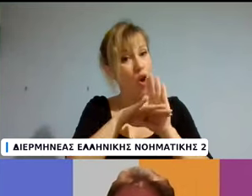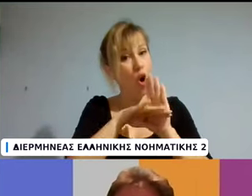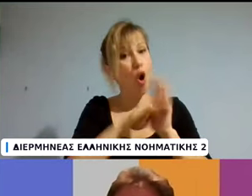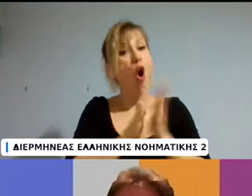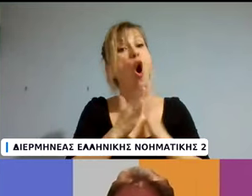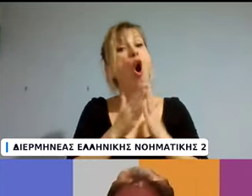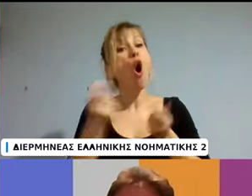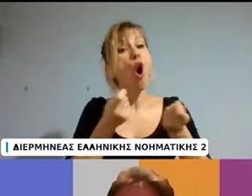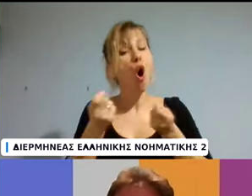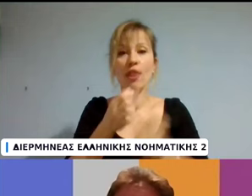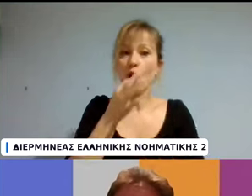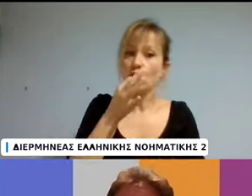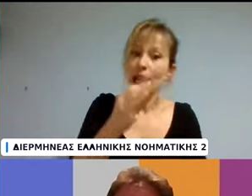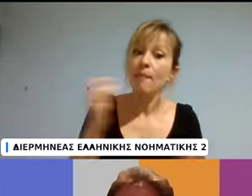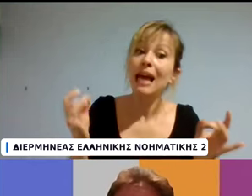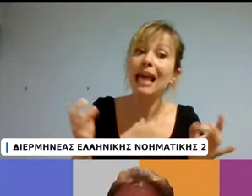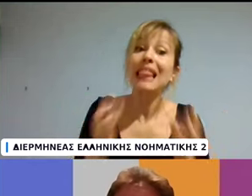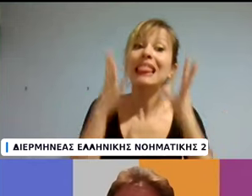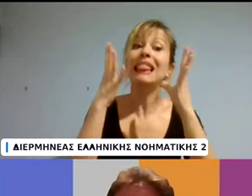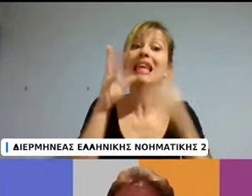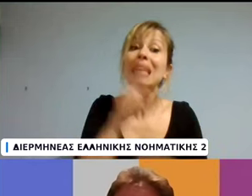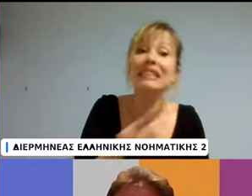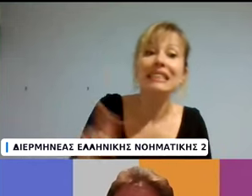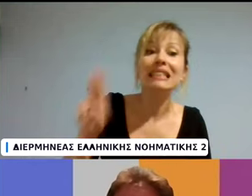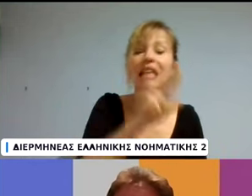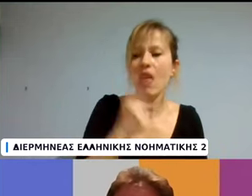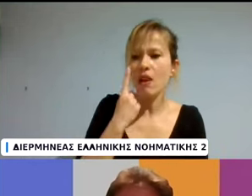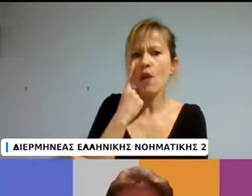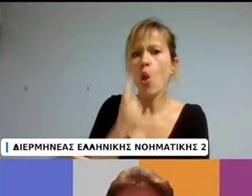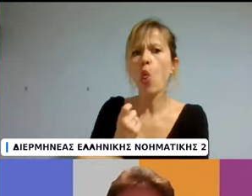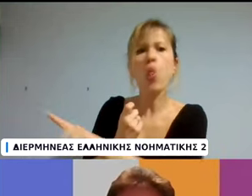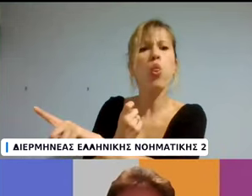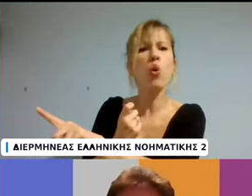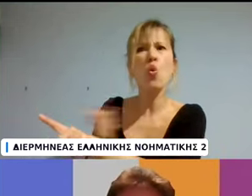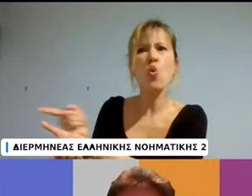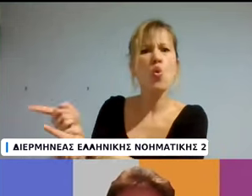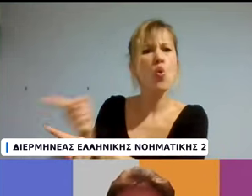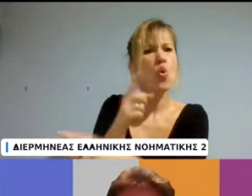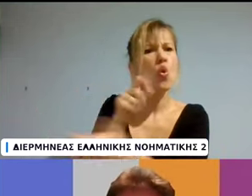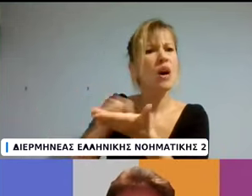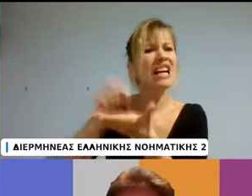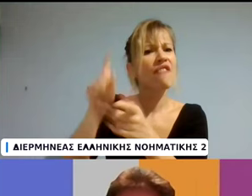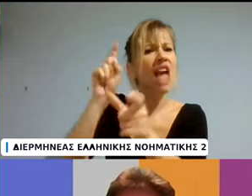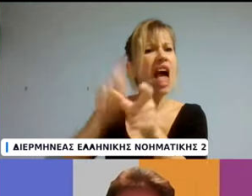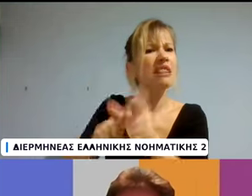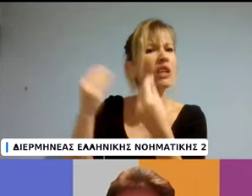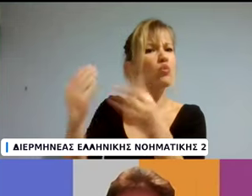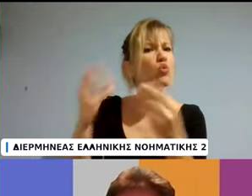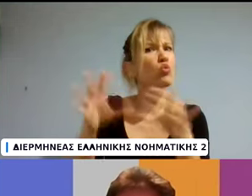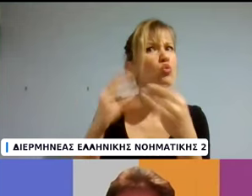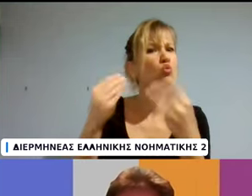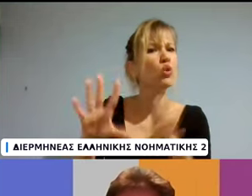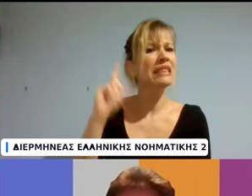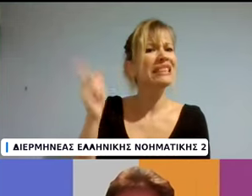όταν βλέπουν οι συνάδελφοι κακές πρακτικές από πελάτες, καλό θα είναι να ενημερώνουν και τους υπόλοιπους συναδέλφους,